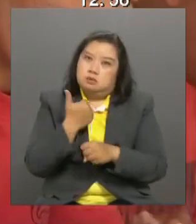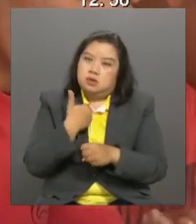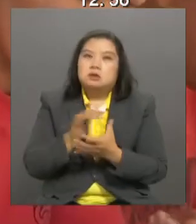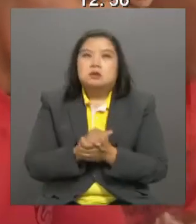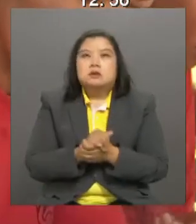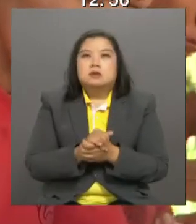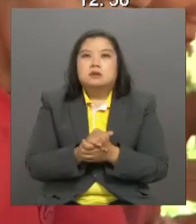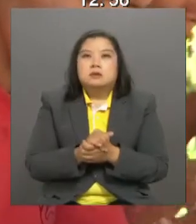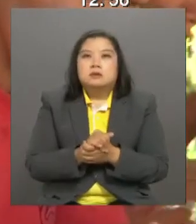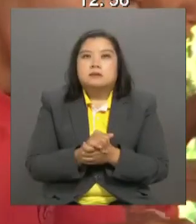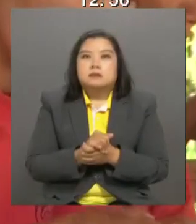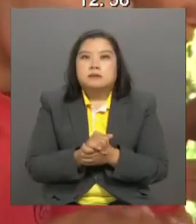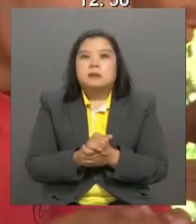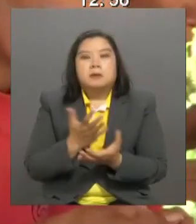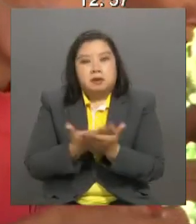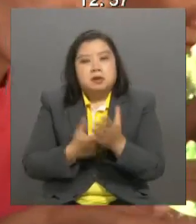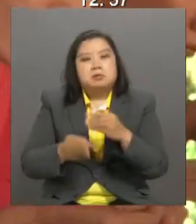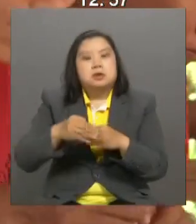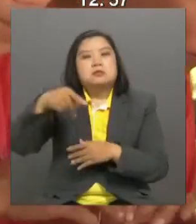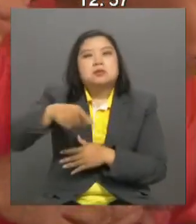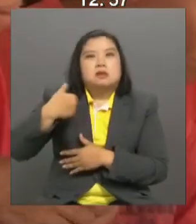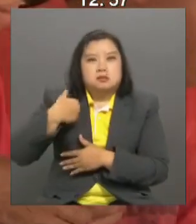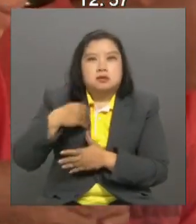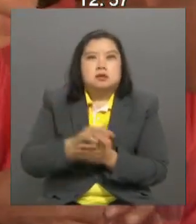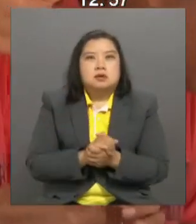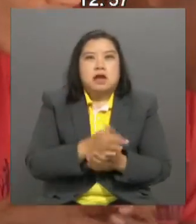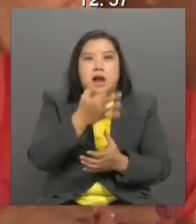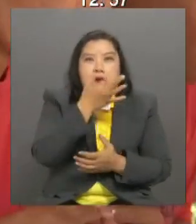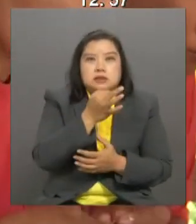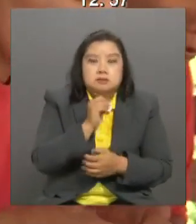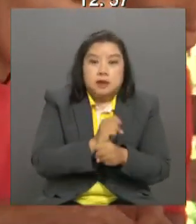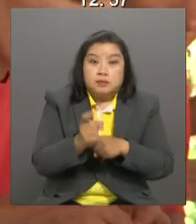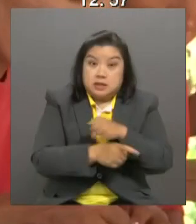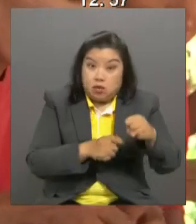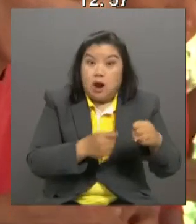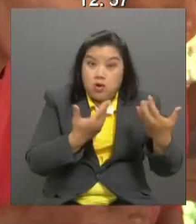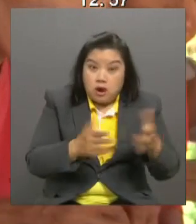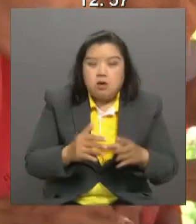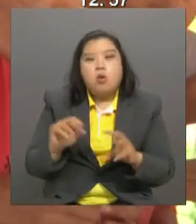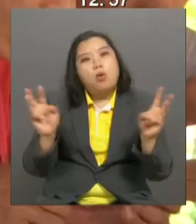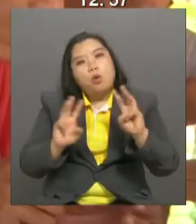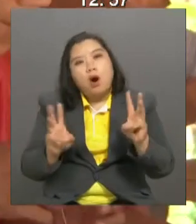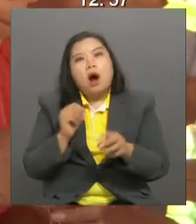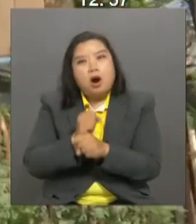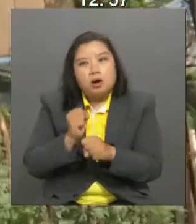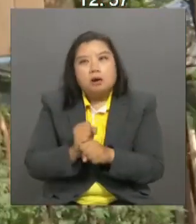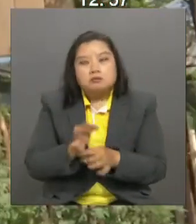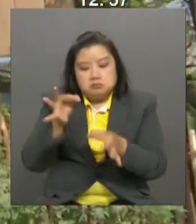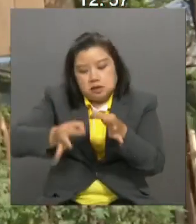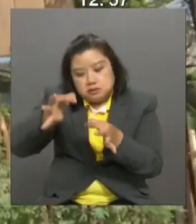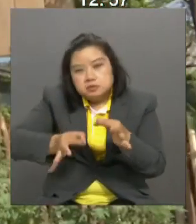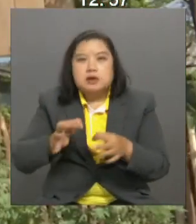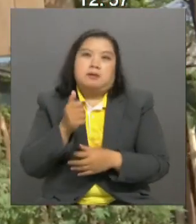ว่าเรามีเป็นรายได้เสริมค่ะตั้งแต่อาชีพหลักในการทำนาก็อีกรับจ้างและหลายอย่าง